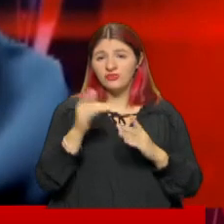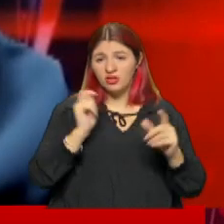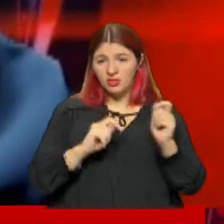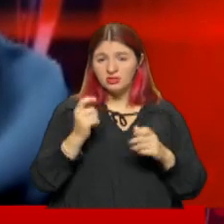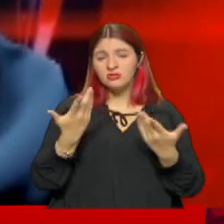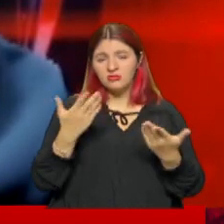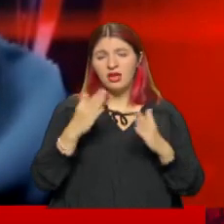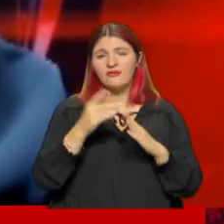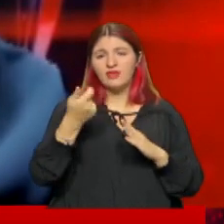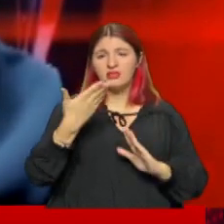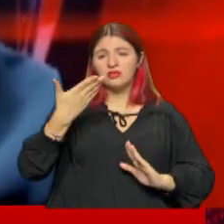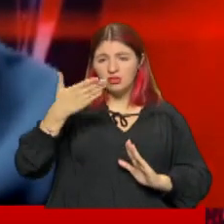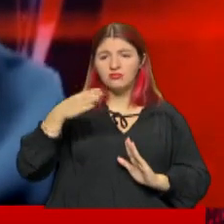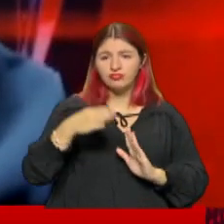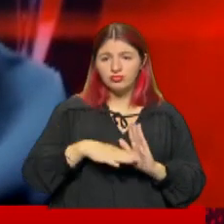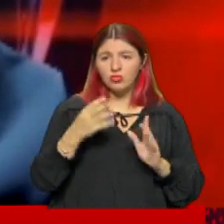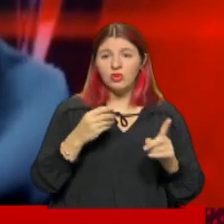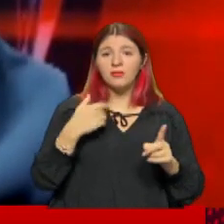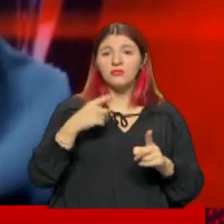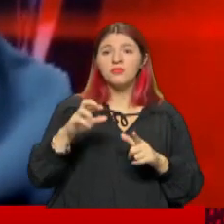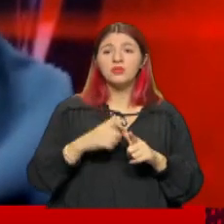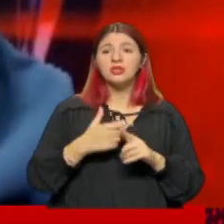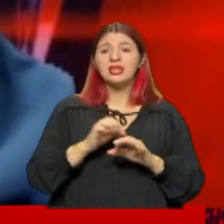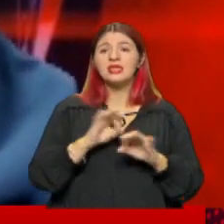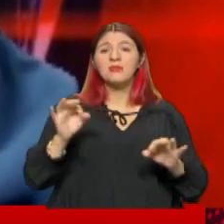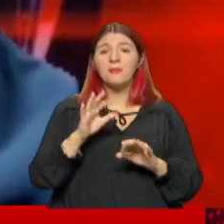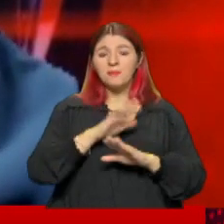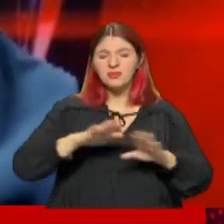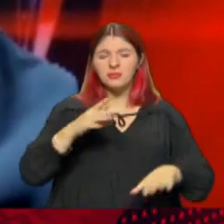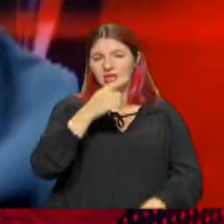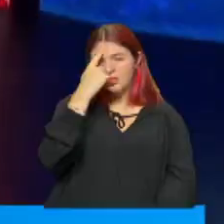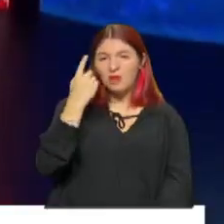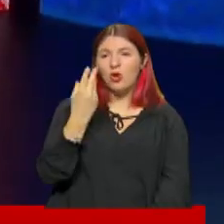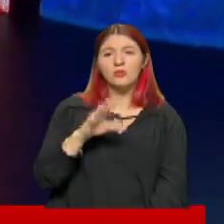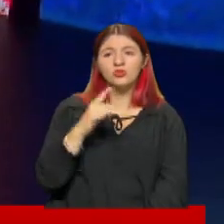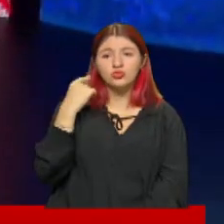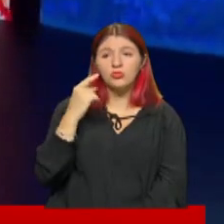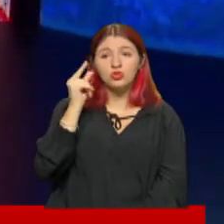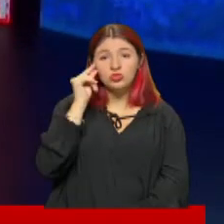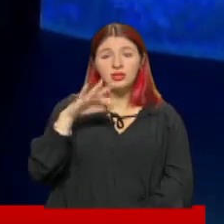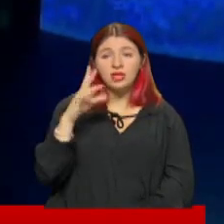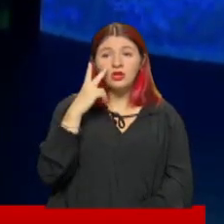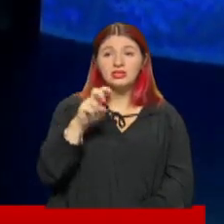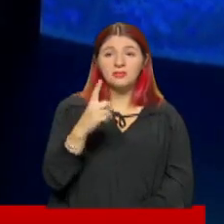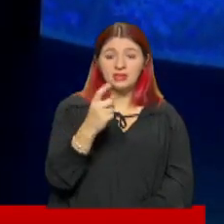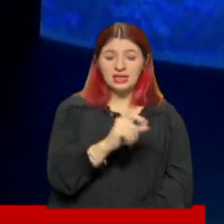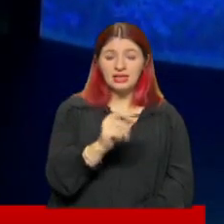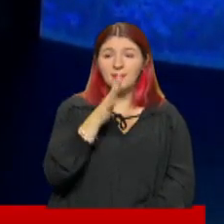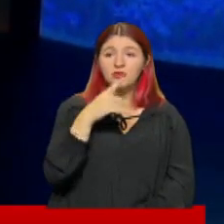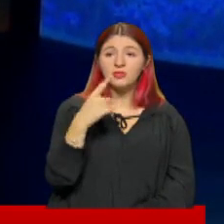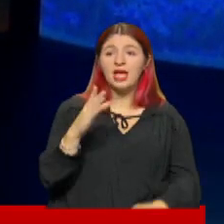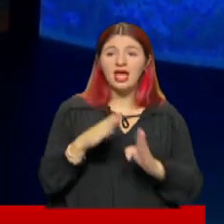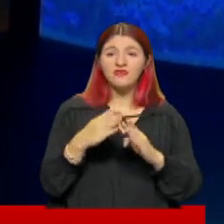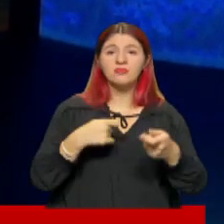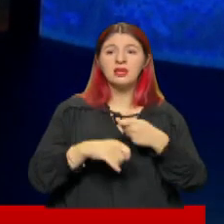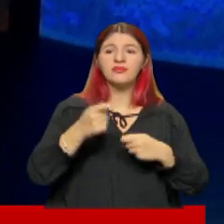konuk yaparsanız konut fiyatları biliyorsun ben projeleri tamamlandı istifade olmadığını düşünüyorum uzmanlara göre 81 ilde 500 bin